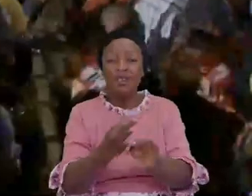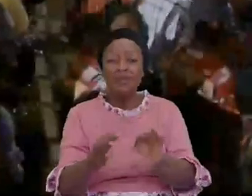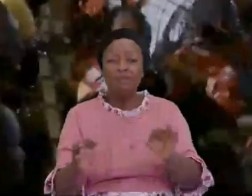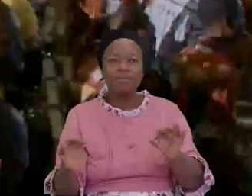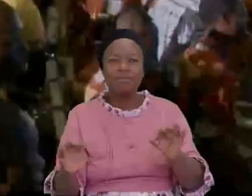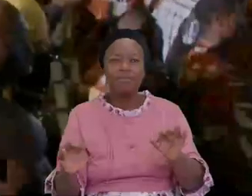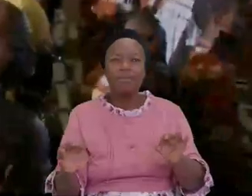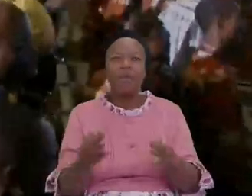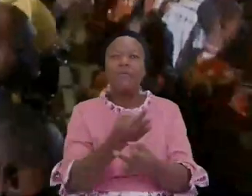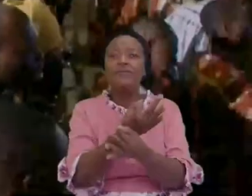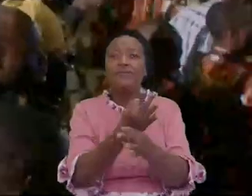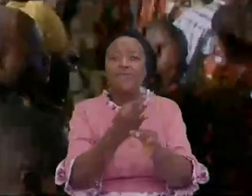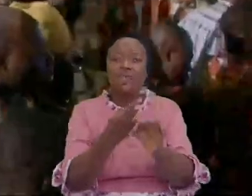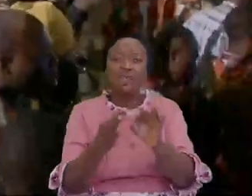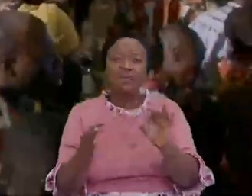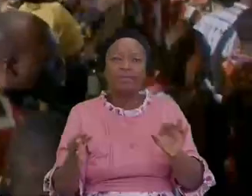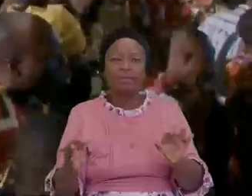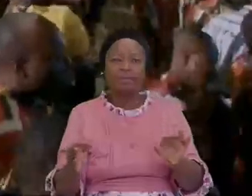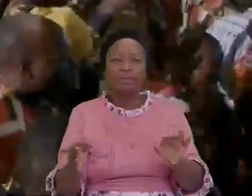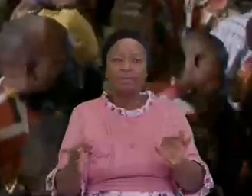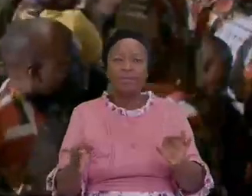Libre. Libre.